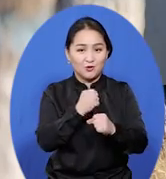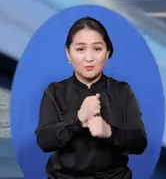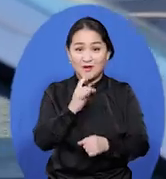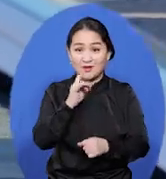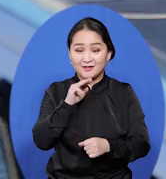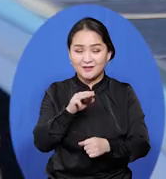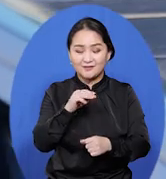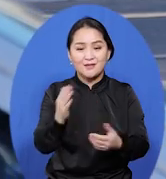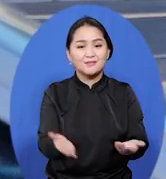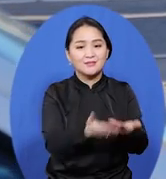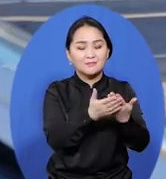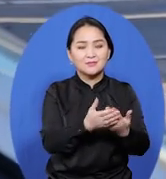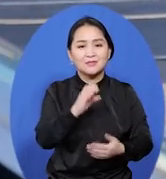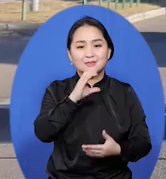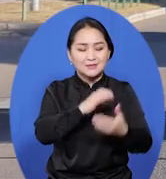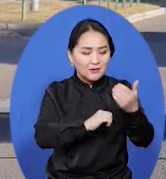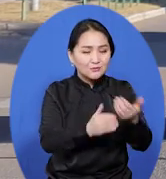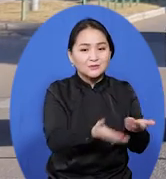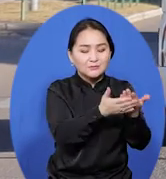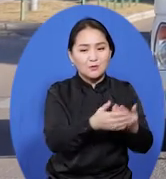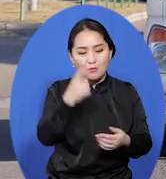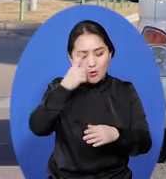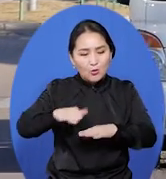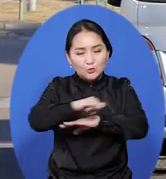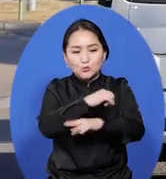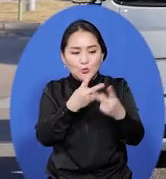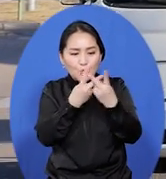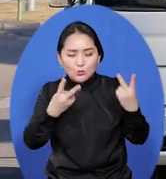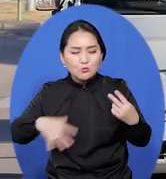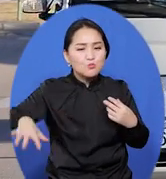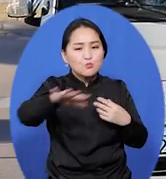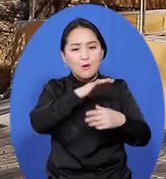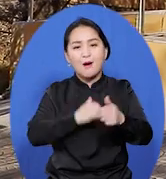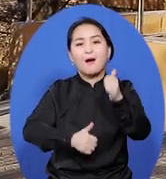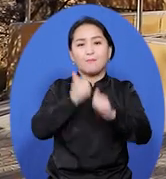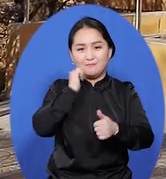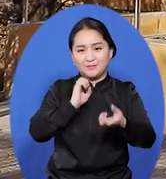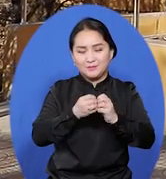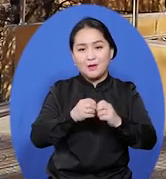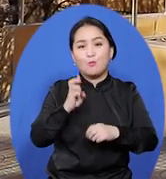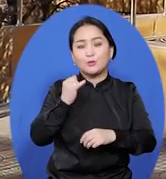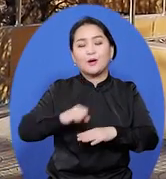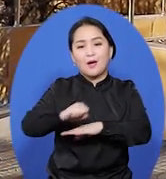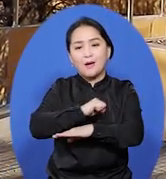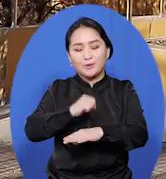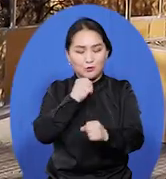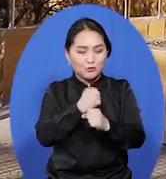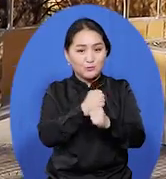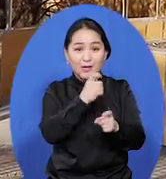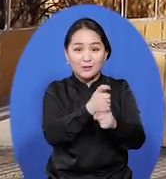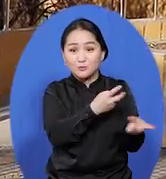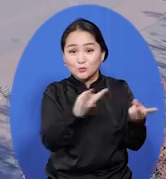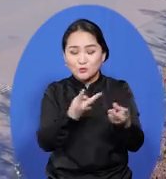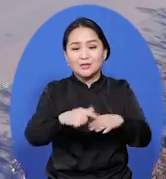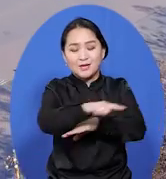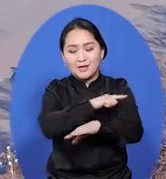Хөдөлмөр эрхлэлтийг дэмжих, санхүүгийн дэмжлэг үзүүлэх хөтөлбөрүүд үндэсний хэмжээнд амжилттай хэрэгжсээр байна. Булган аймгийн хөдөлмөр халамжийн үйлчилгээний газартай хамтран